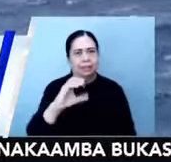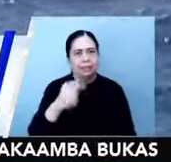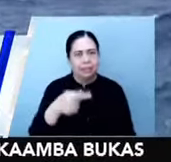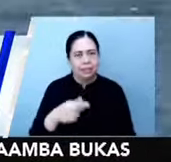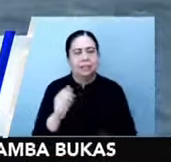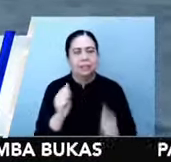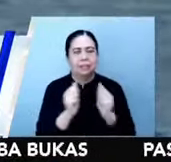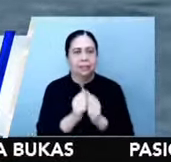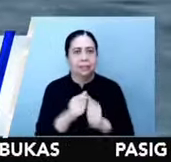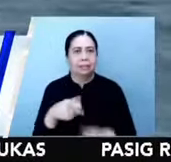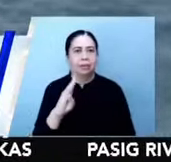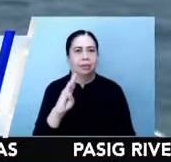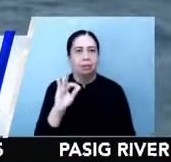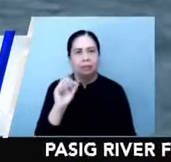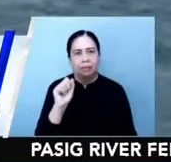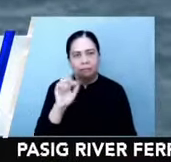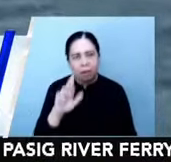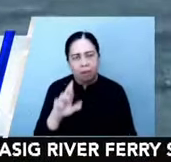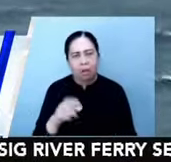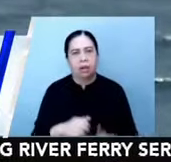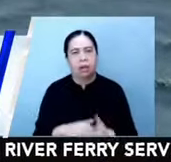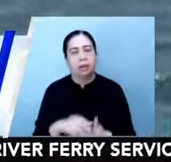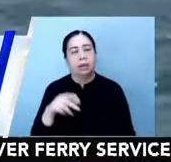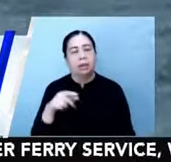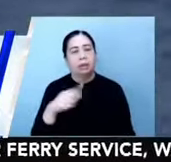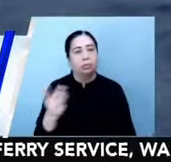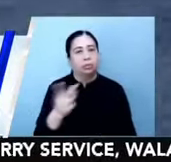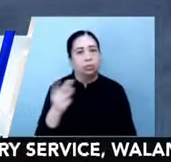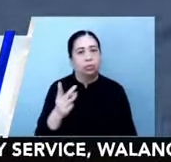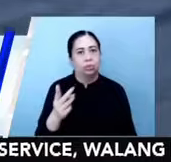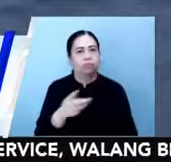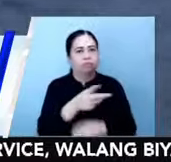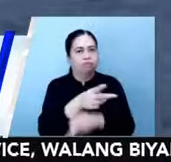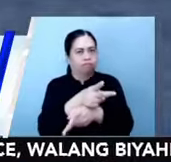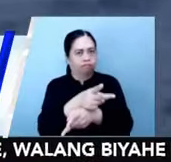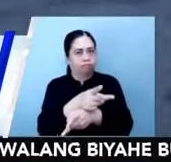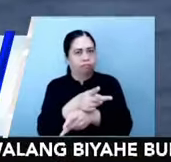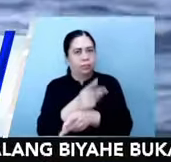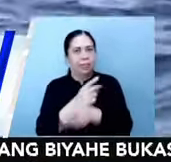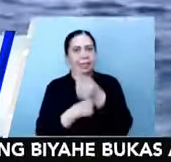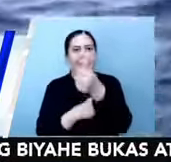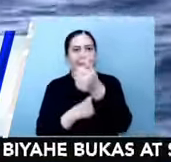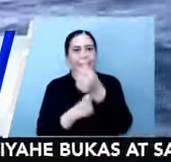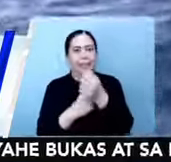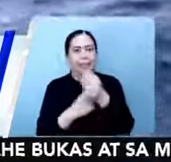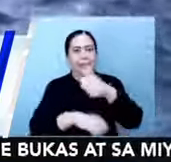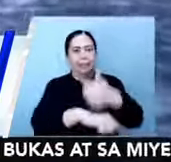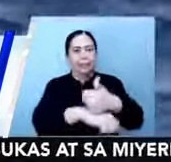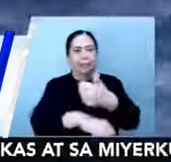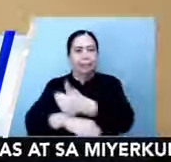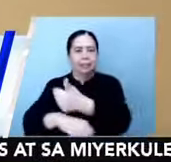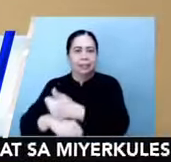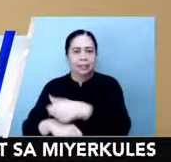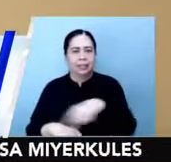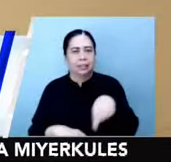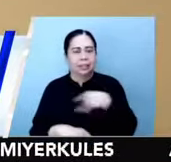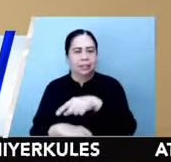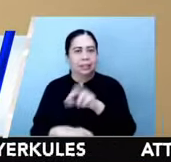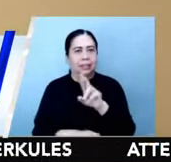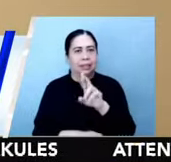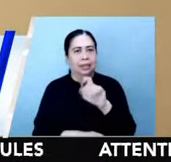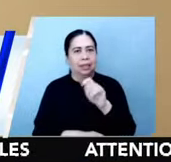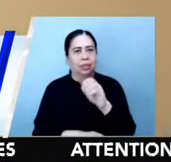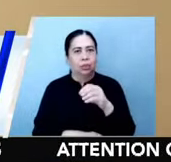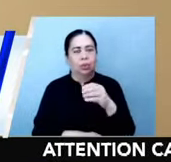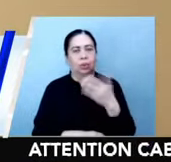Resources. Ang PCG at BFAR babantayan ang 10 payaw na nilagay nila sa Rosol Reef sa Recto Bank. Rosol Reef